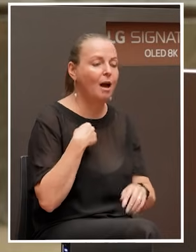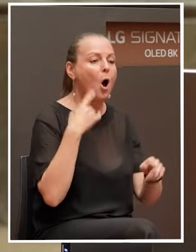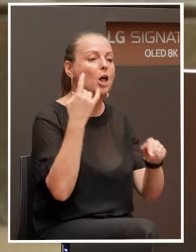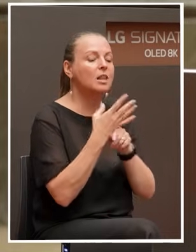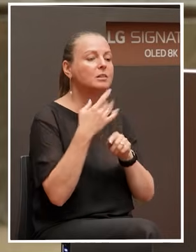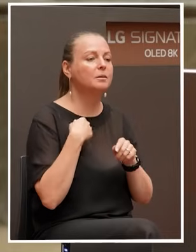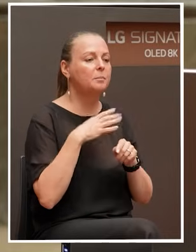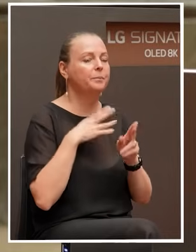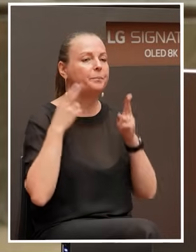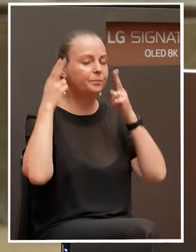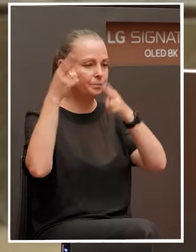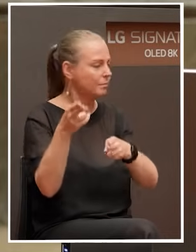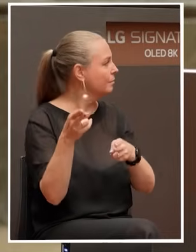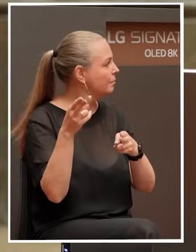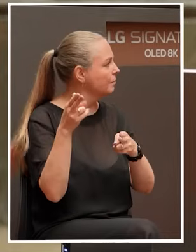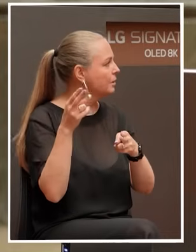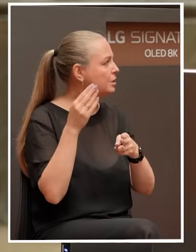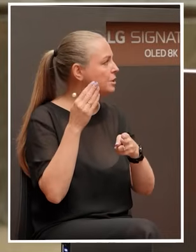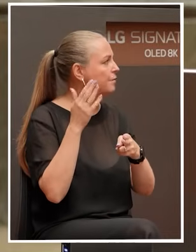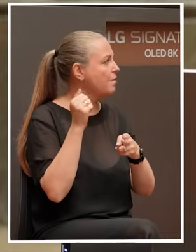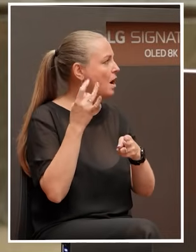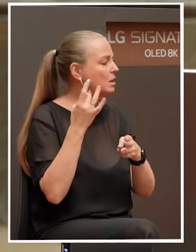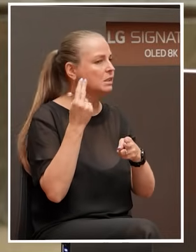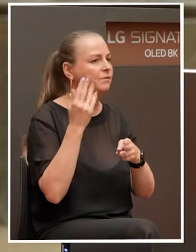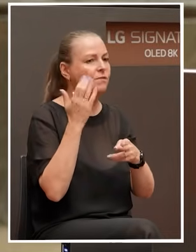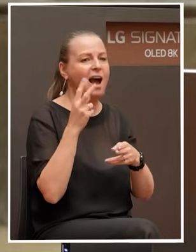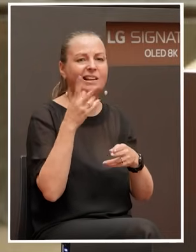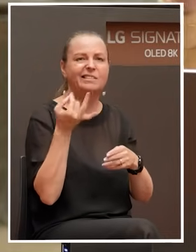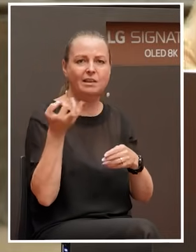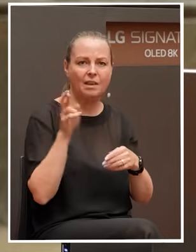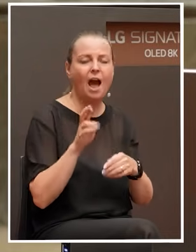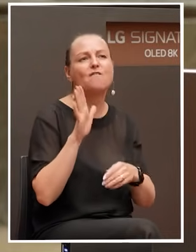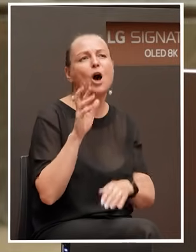в Шварцвальде, не звать ботанический сад, это вот